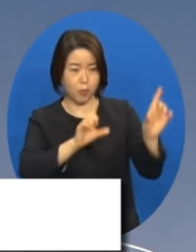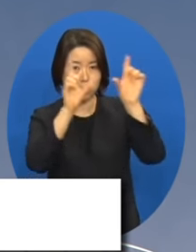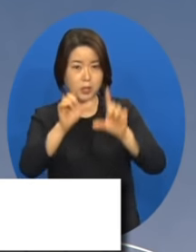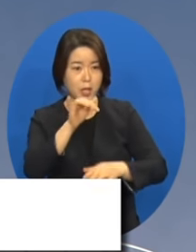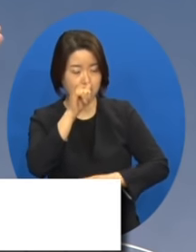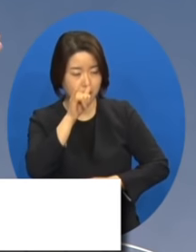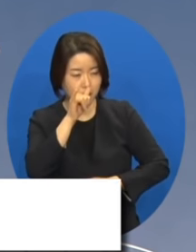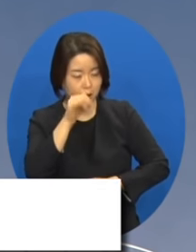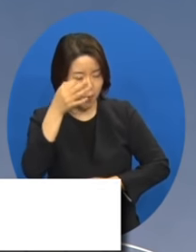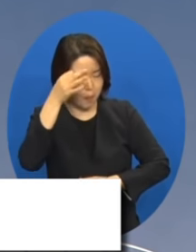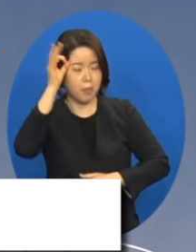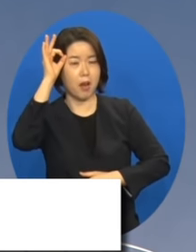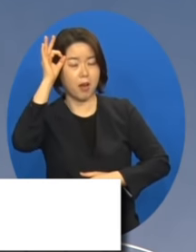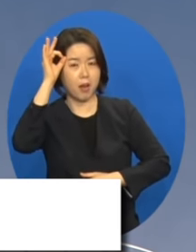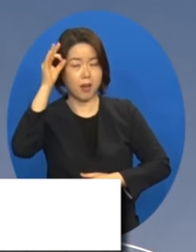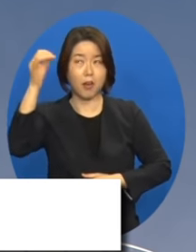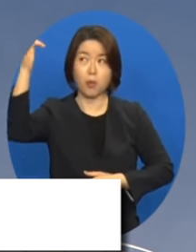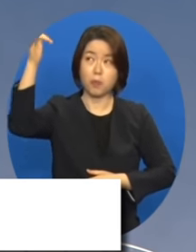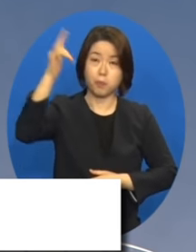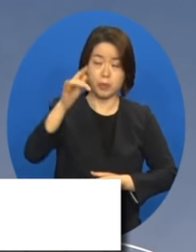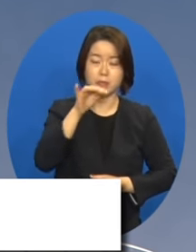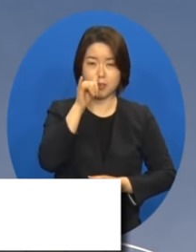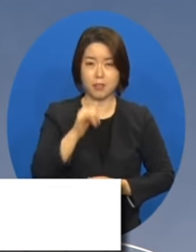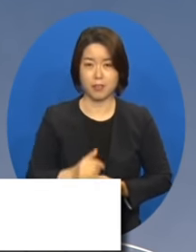깨닫는 빛이라고 했어